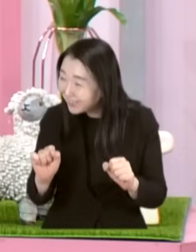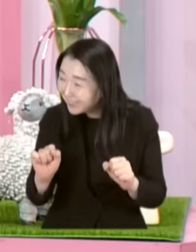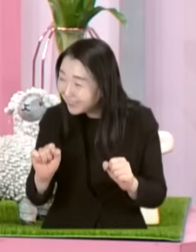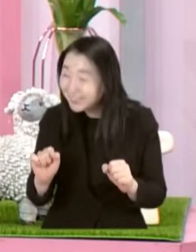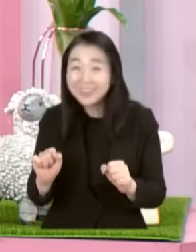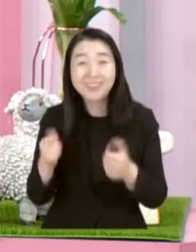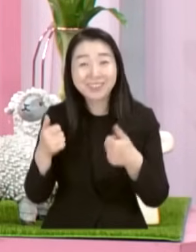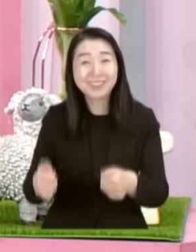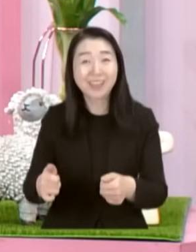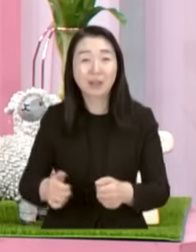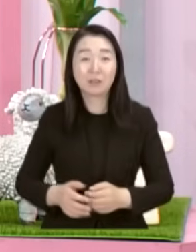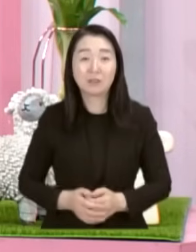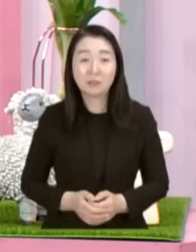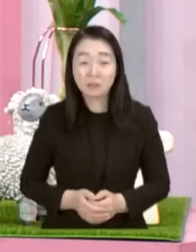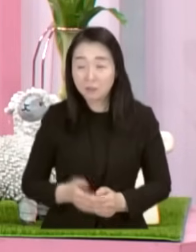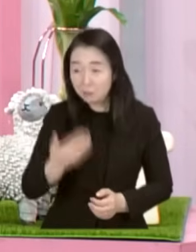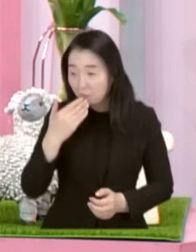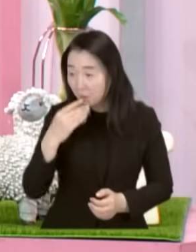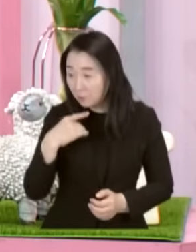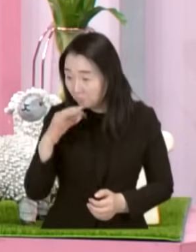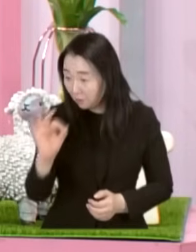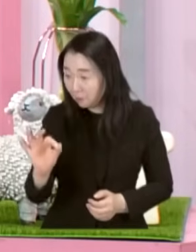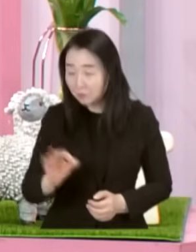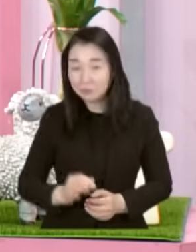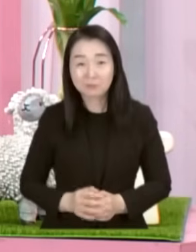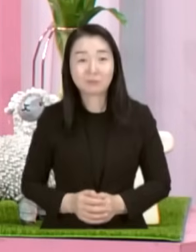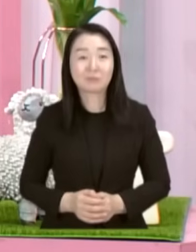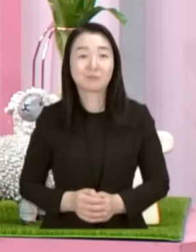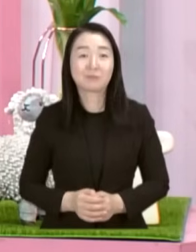안녕히 주무셨어요 인사드리고 밥만 본 거예요.